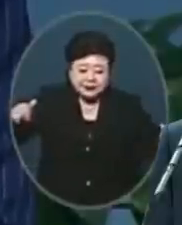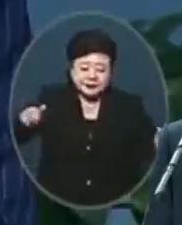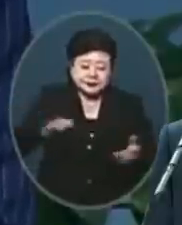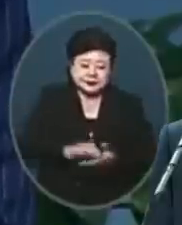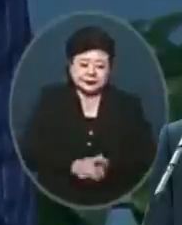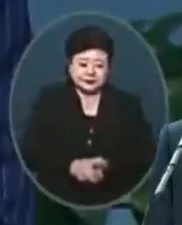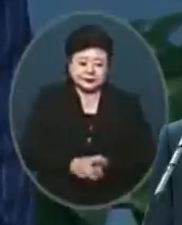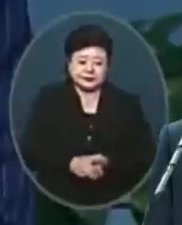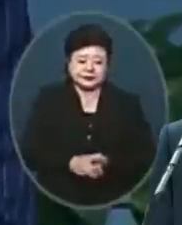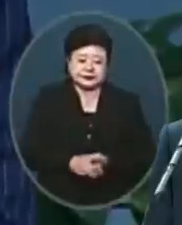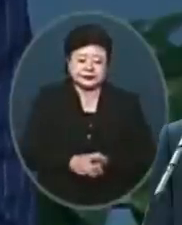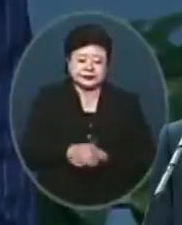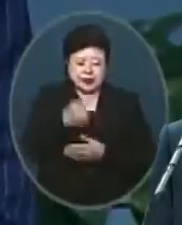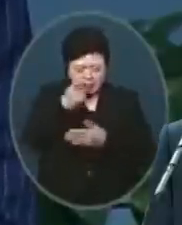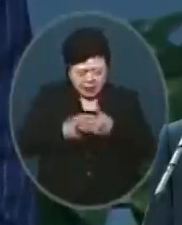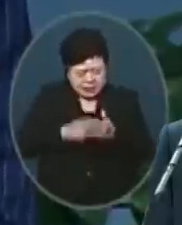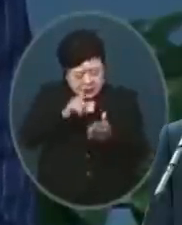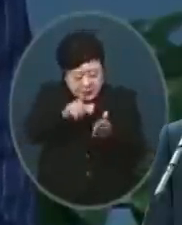해가 질 옆에